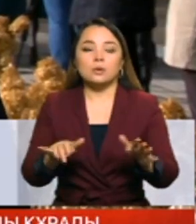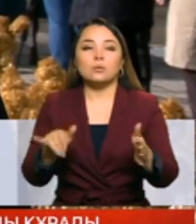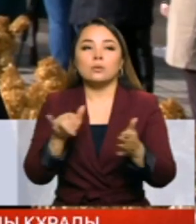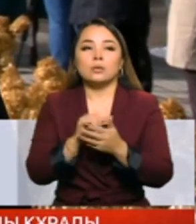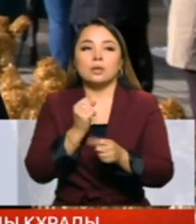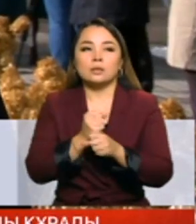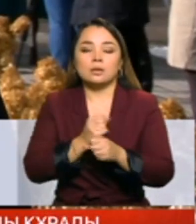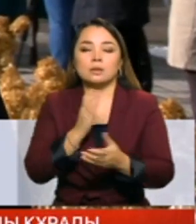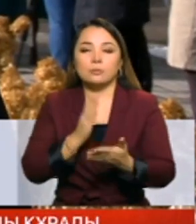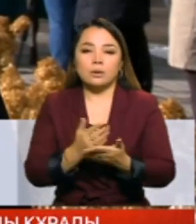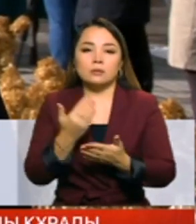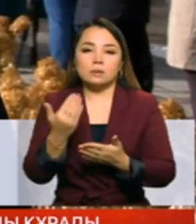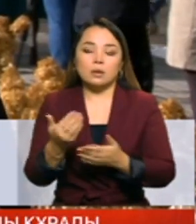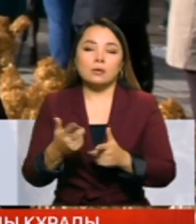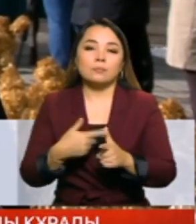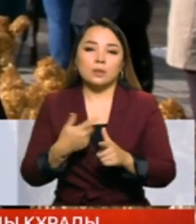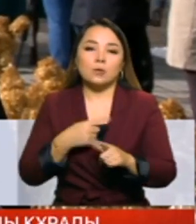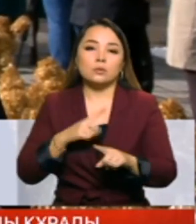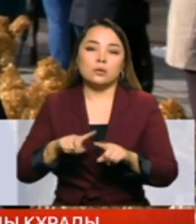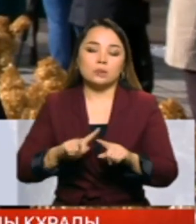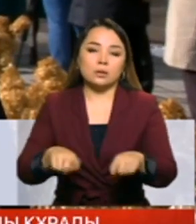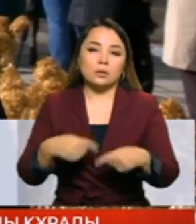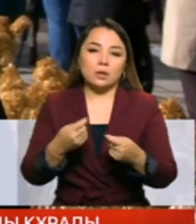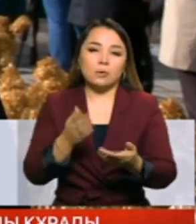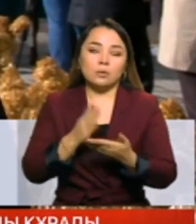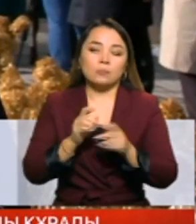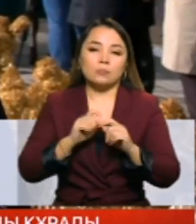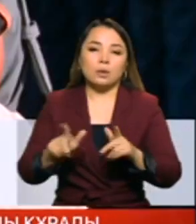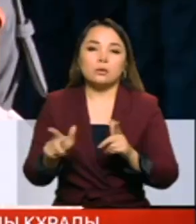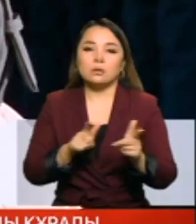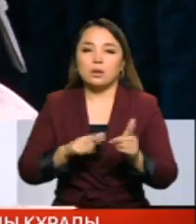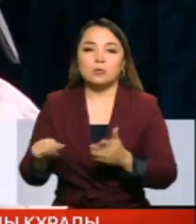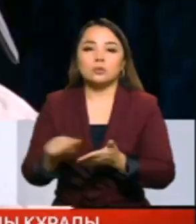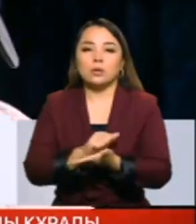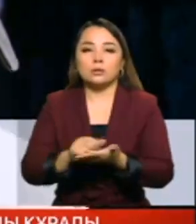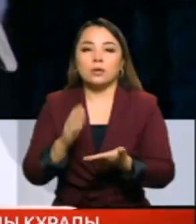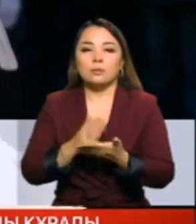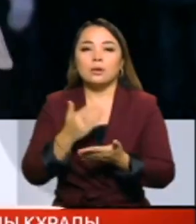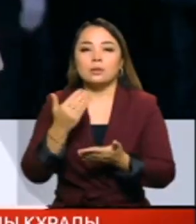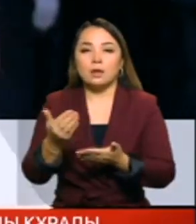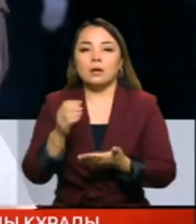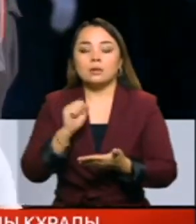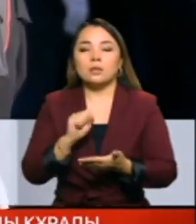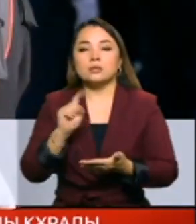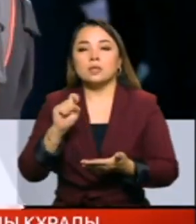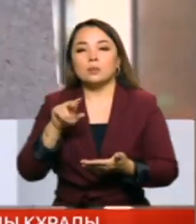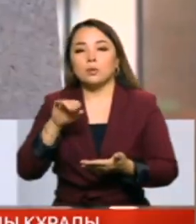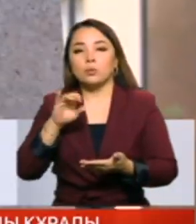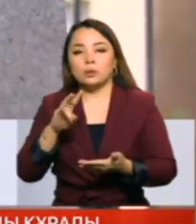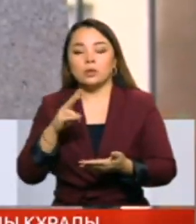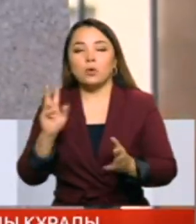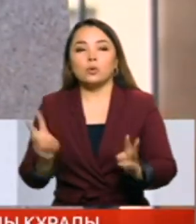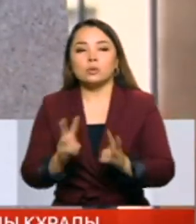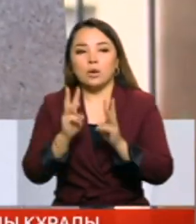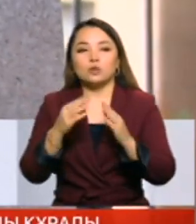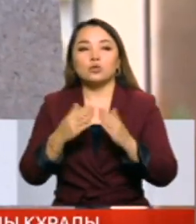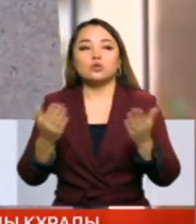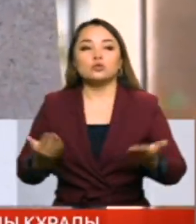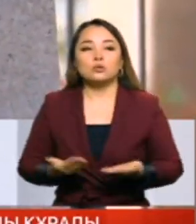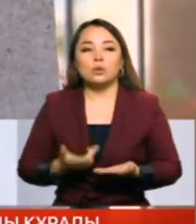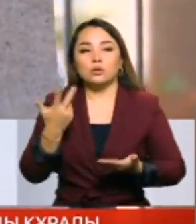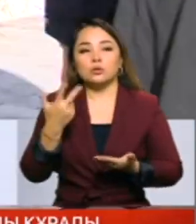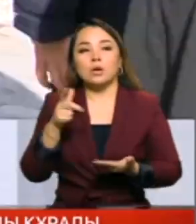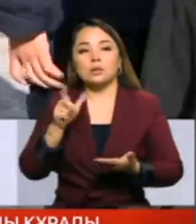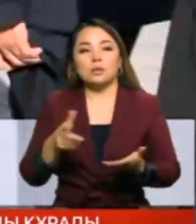салынды. Алла жаса мектептің атын береді. Құжаттары дайындалуда. Естеріңізге сала кетейік, Асқар Забикулин Астанада отқа оранған тұрғын үйден 3